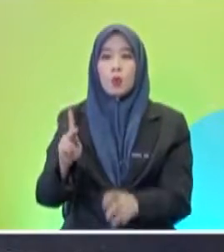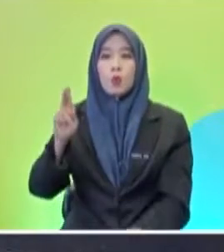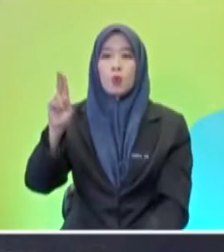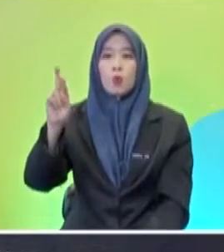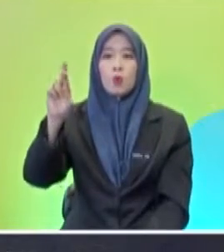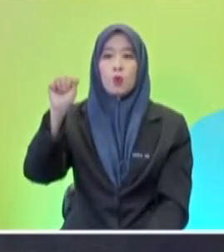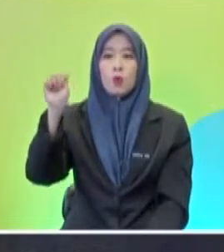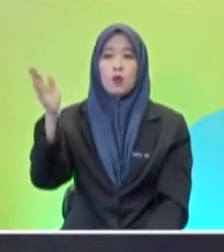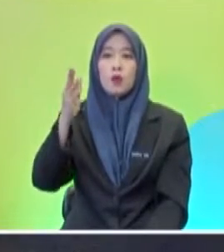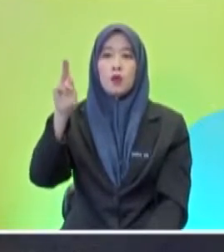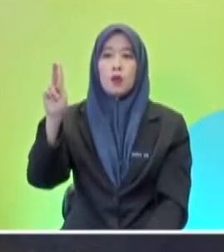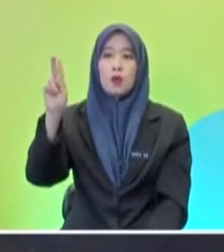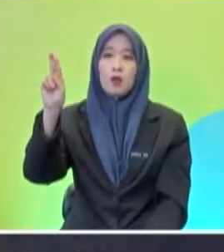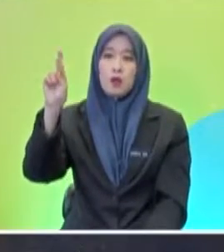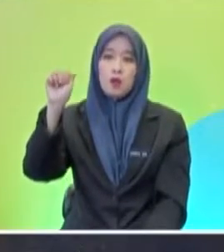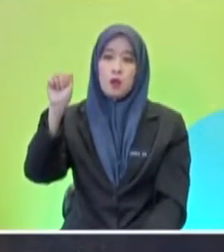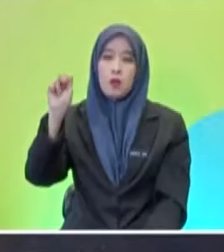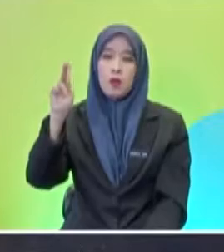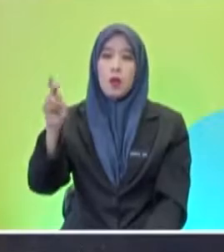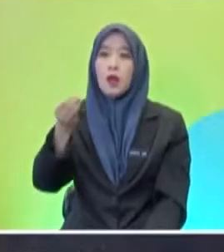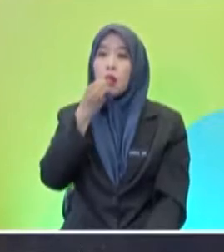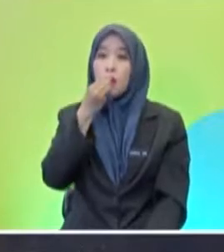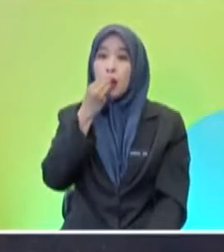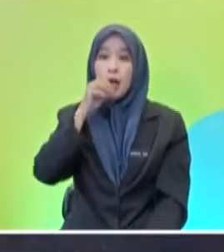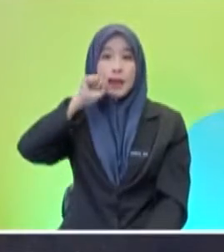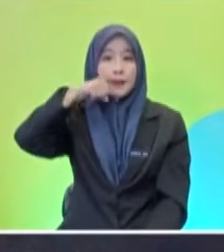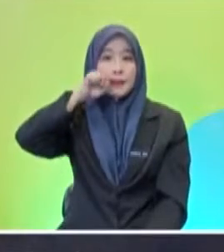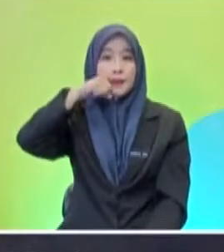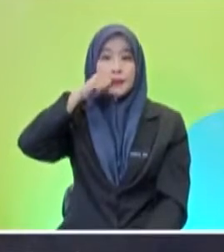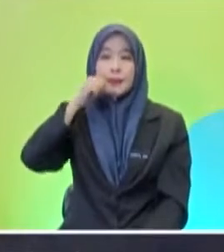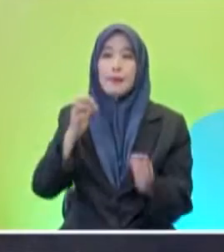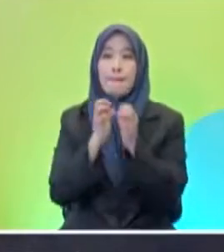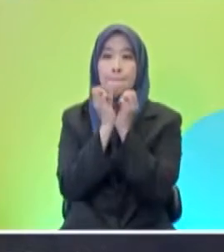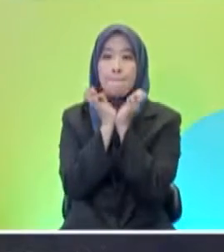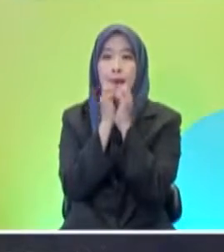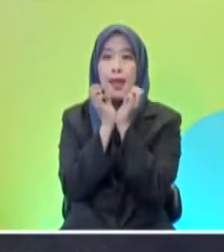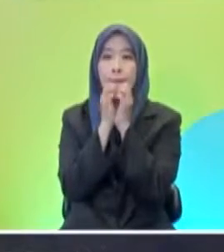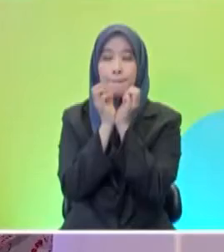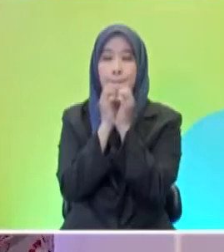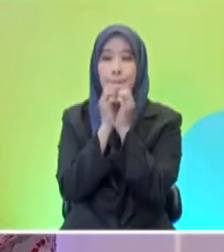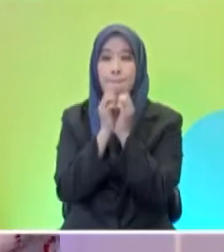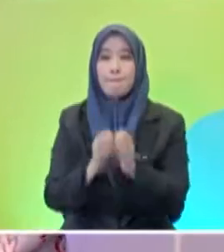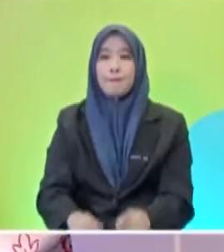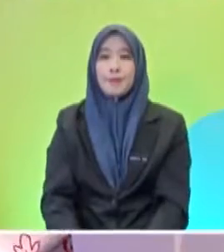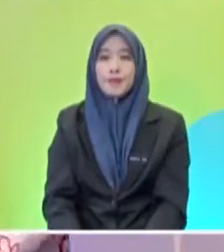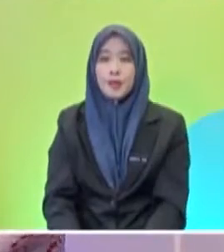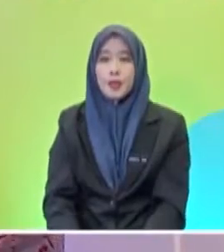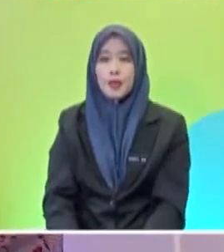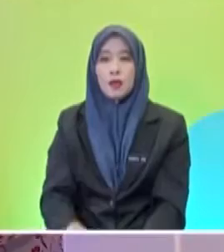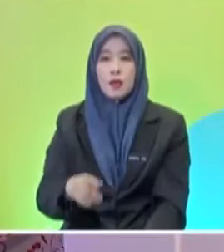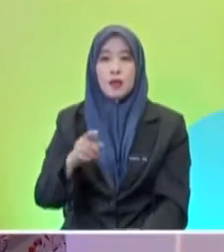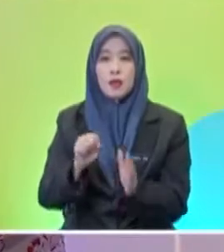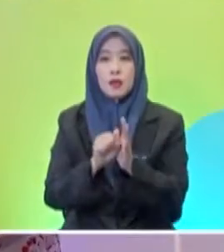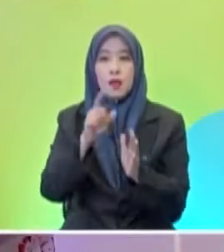Kura-kura makan apa, Fizi? Kura-kura makan bayam, Cikgu. Fizi bagi bayam. Bayam, Cikgu. Cikgu tak tahulah pula. Selama ni